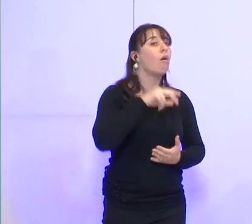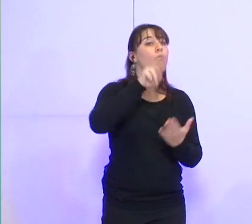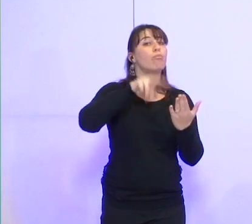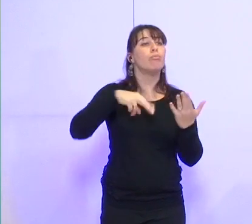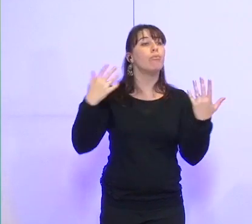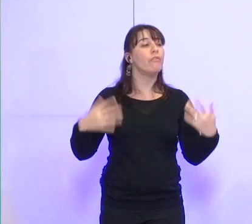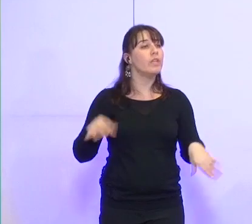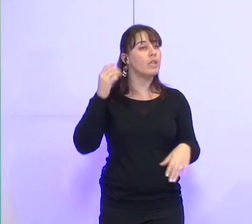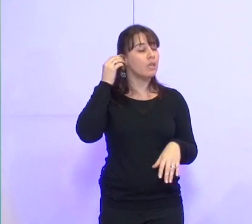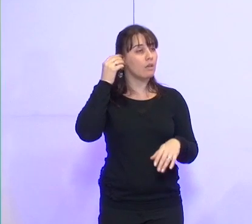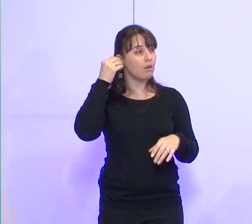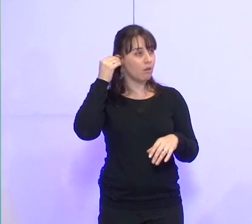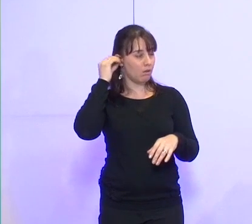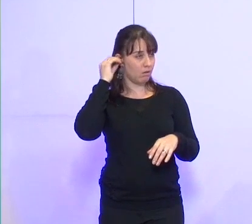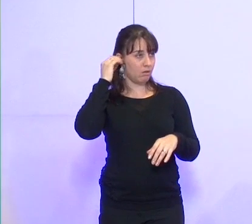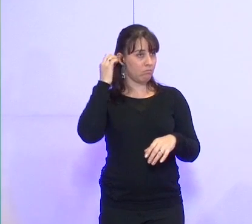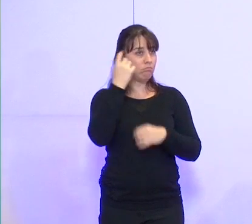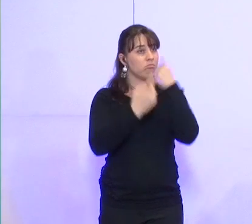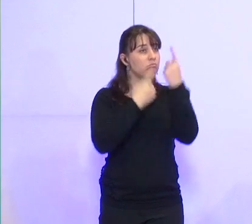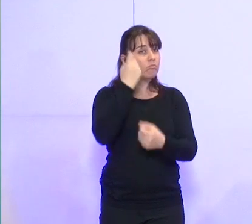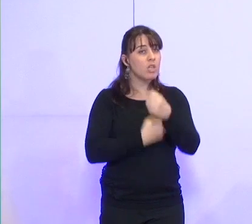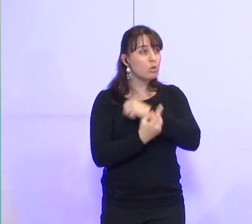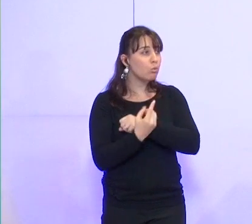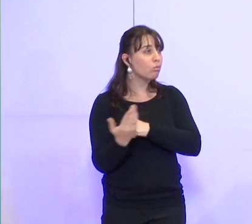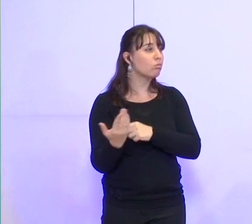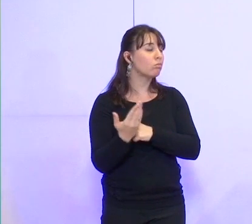rapport. Des questions particulières?